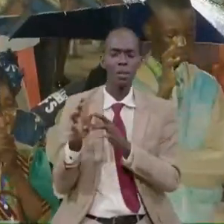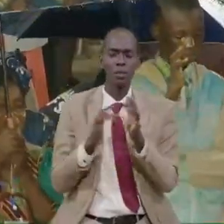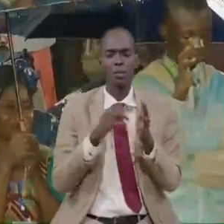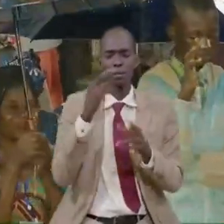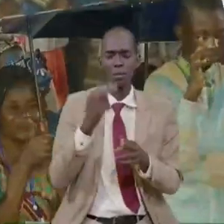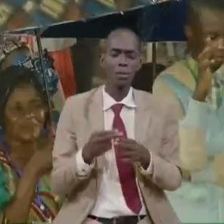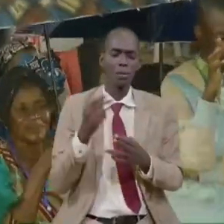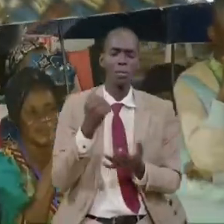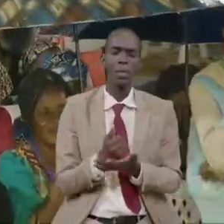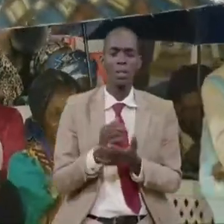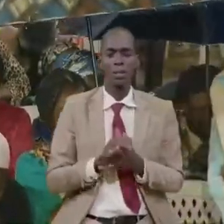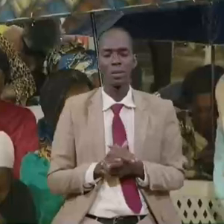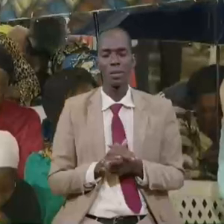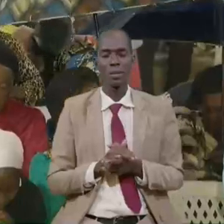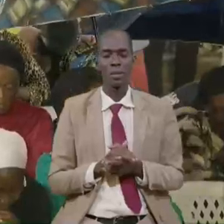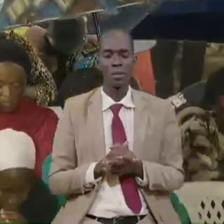Jésus-Christ